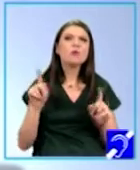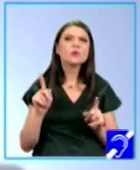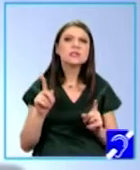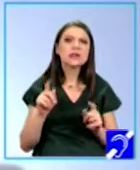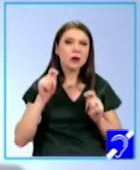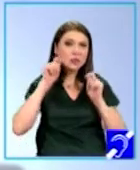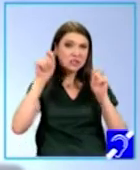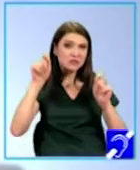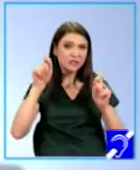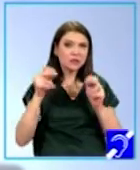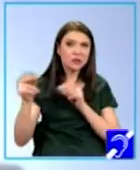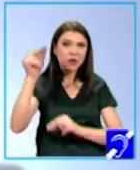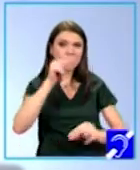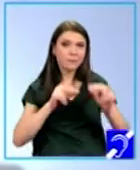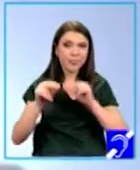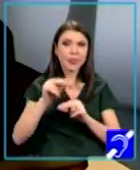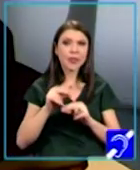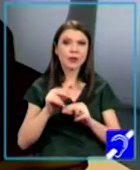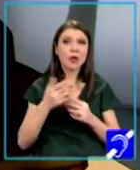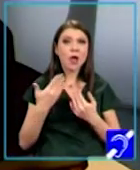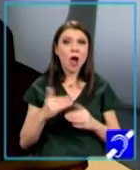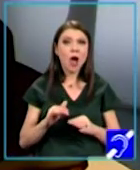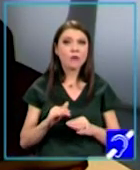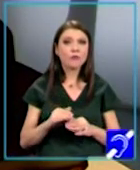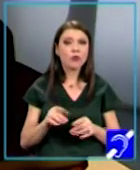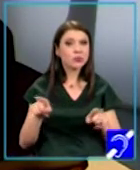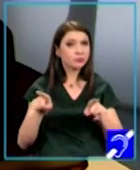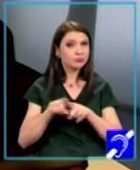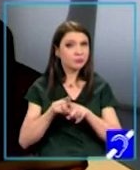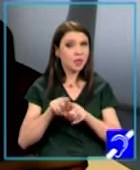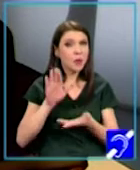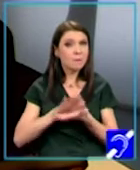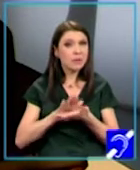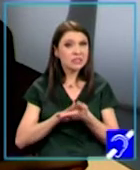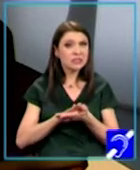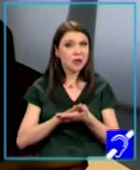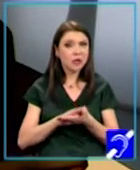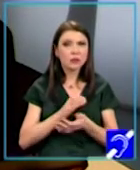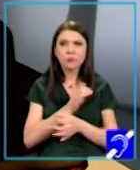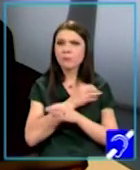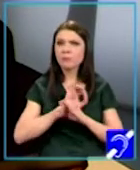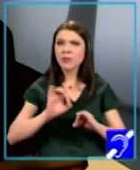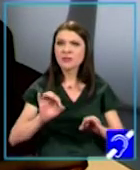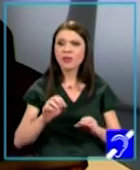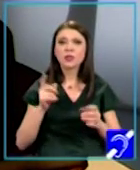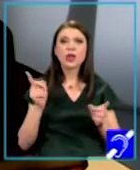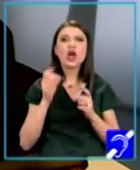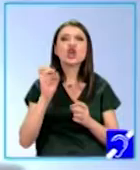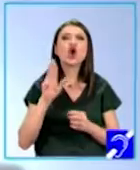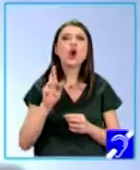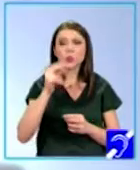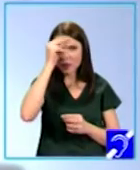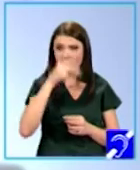prin inflexiuni răsăritene și occidentale, a fost în același timp păstrată aproape nealterată la corurile bisericești